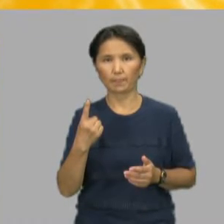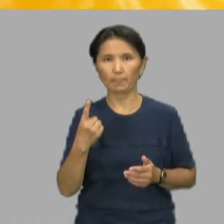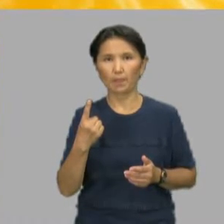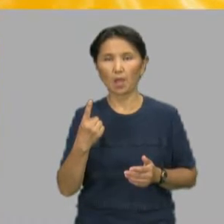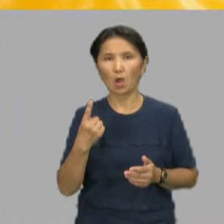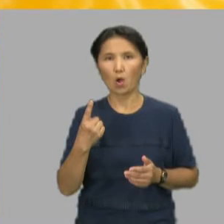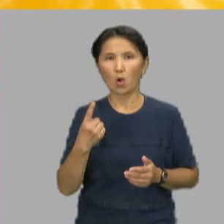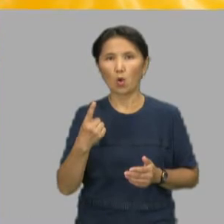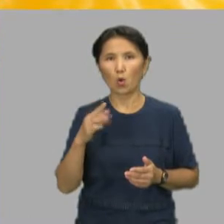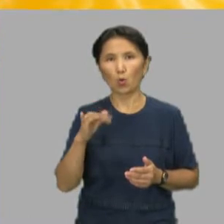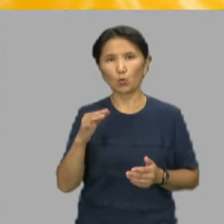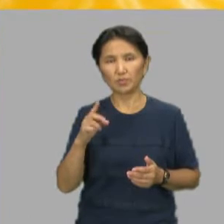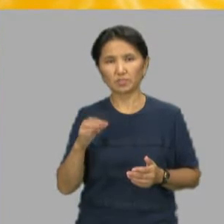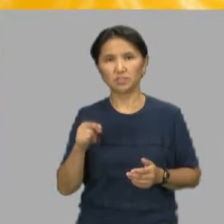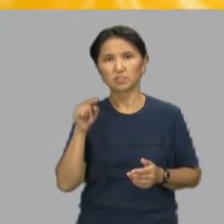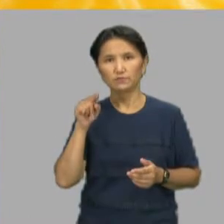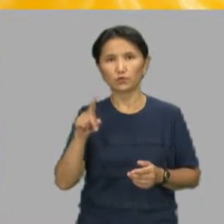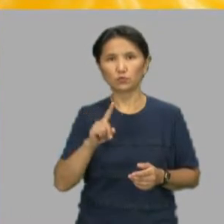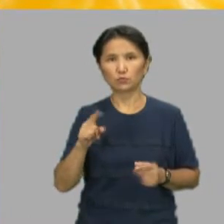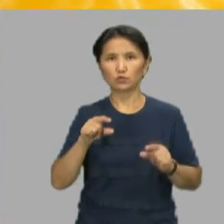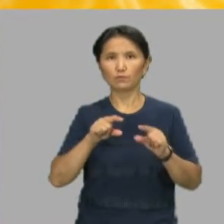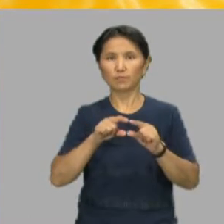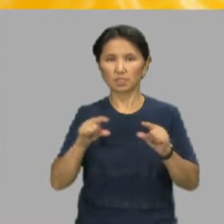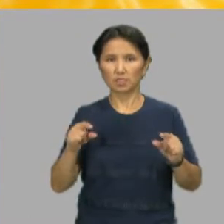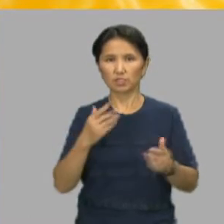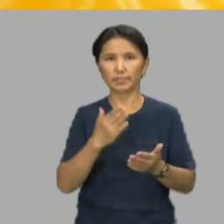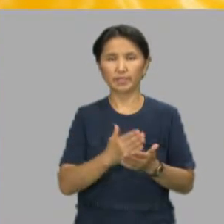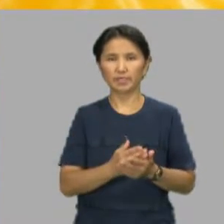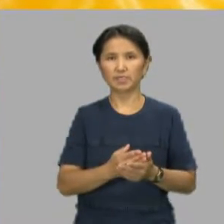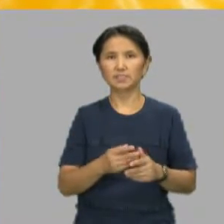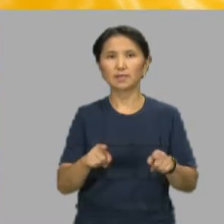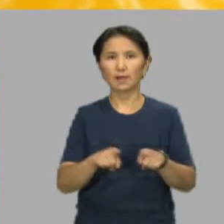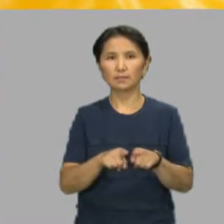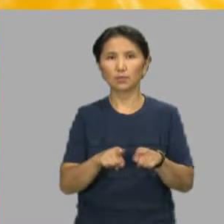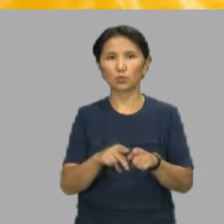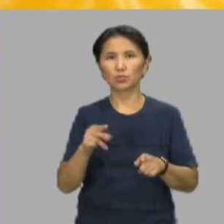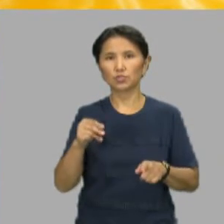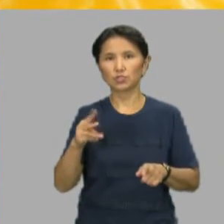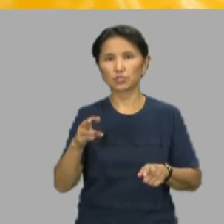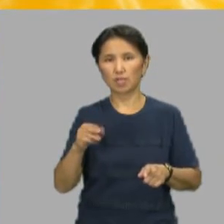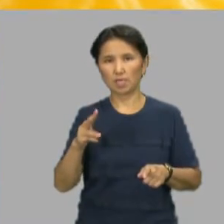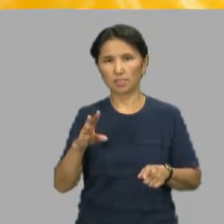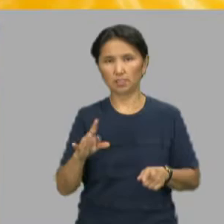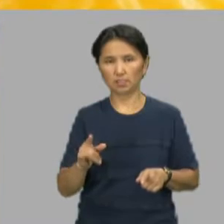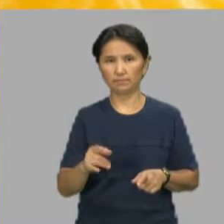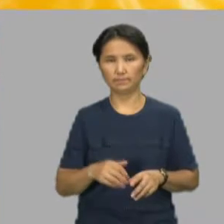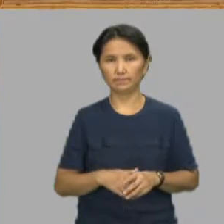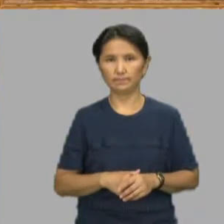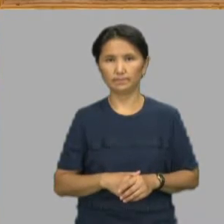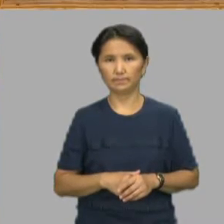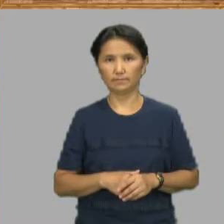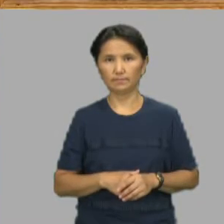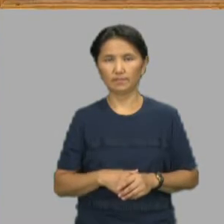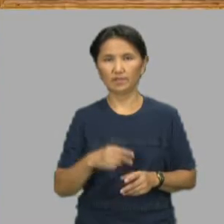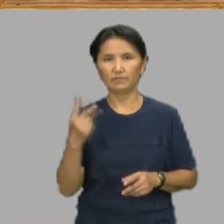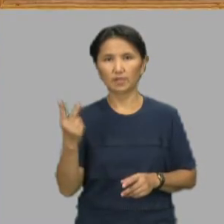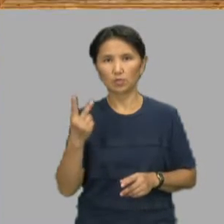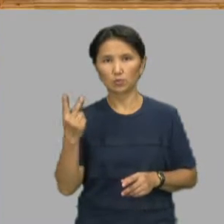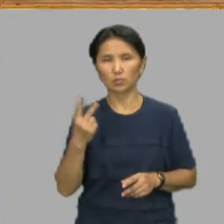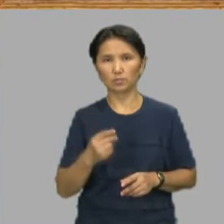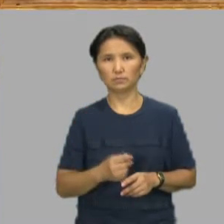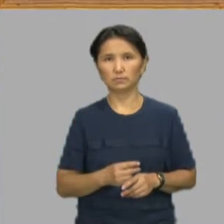Убедитесь в том, что в предложении есть однородные члены.